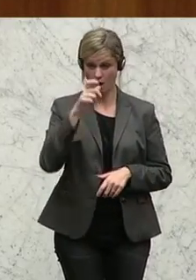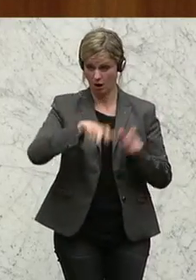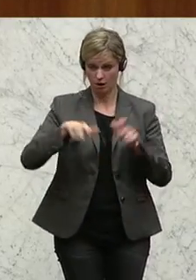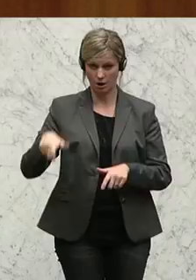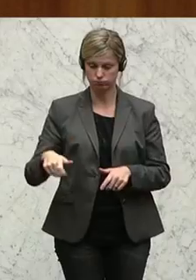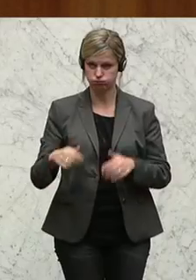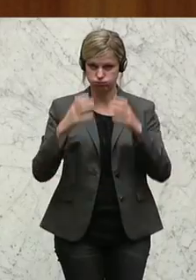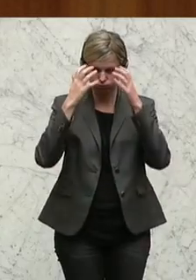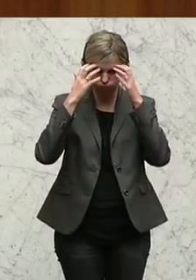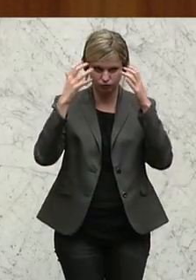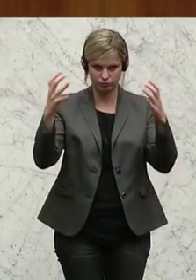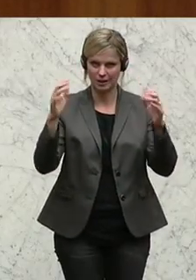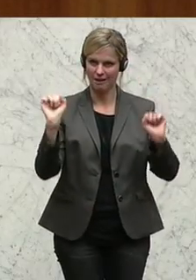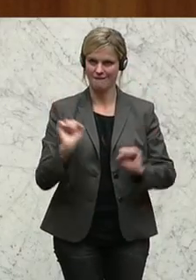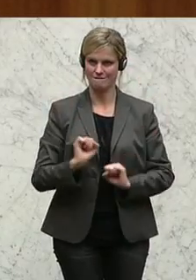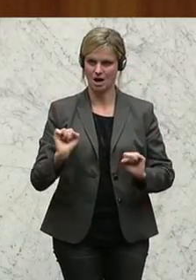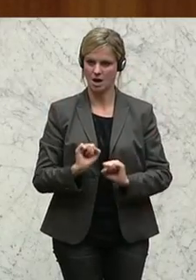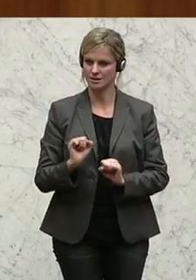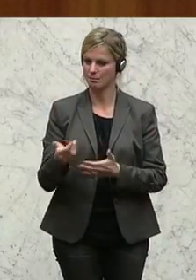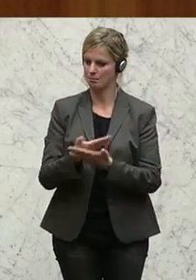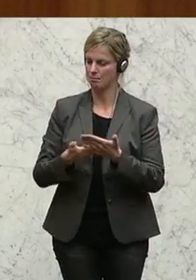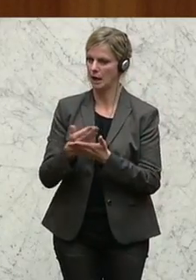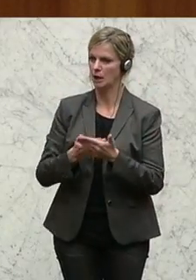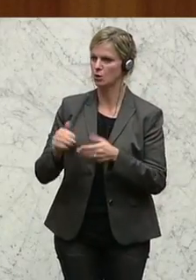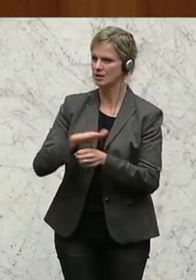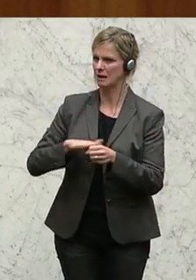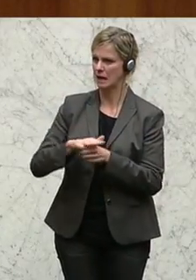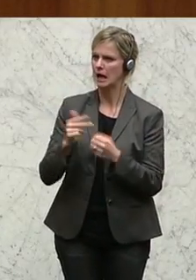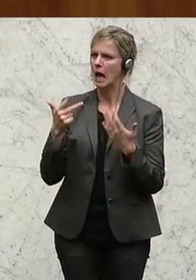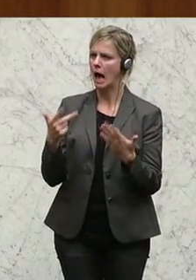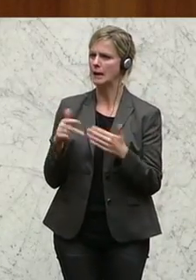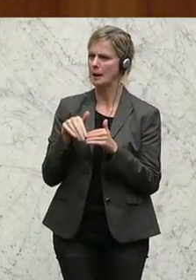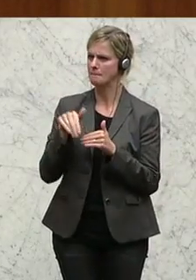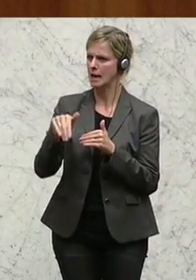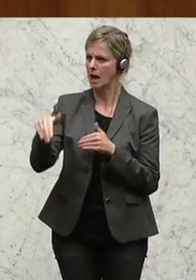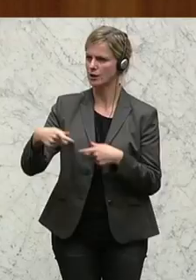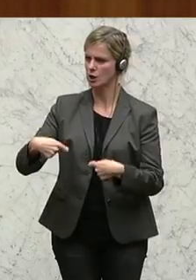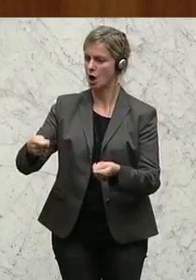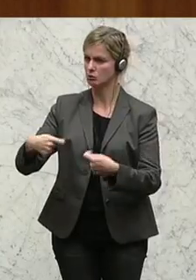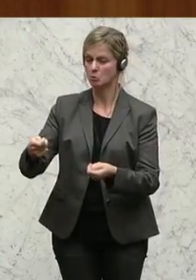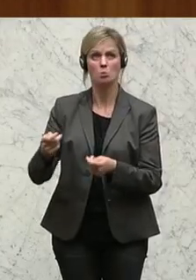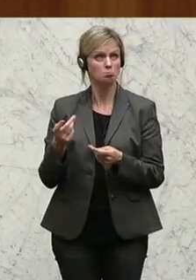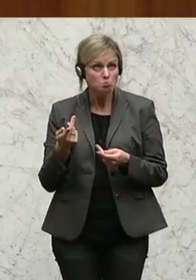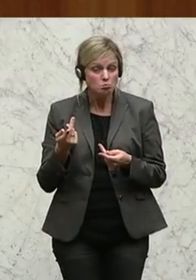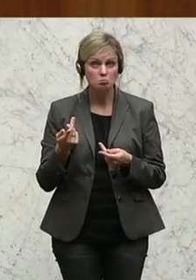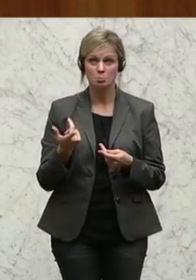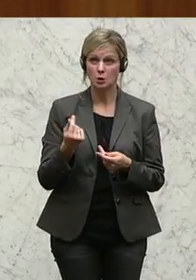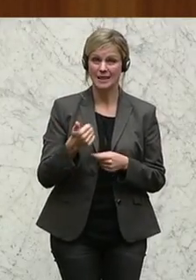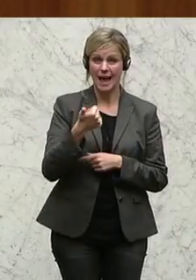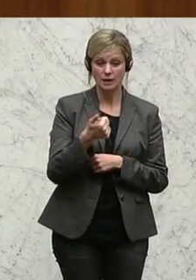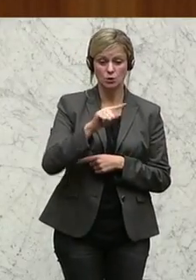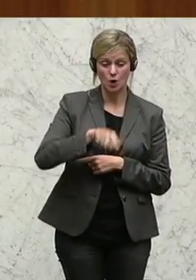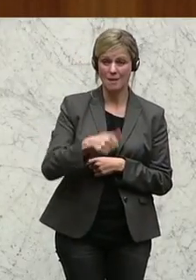die Budgetzahlen gehört haben, im Bildungsbereich geben wir gut 8 Milliarden aus. Das heißt, wir könnten